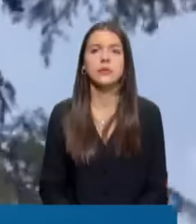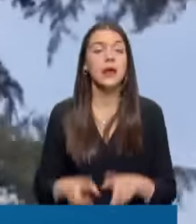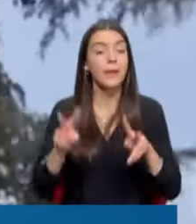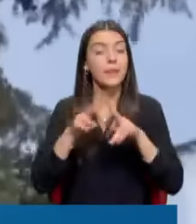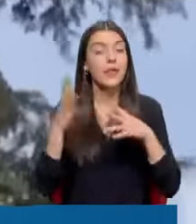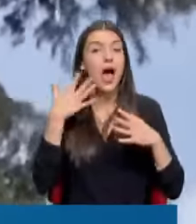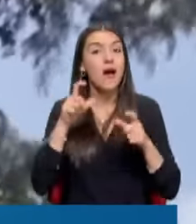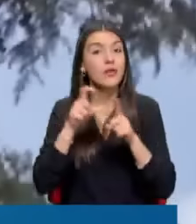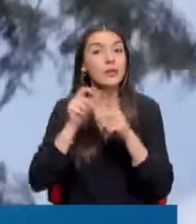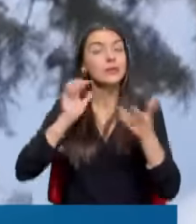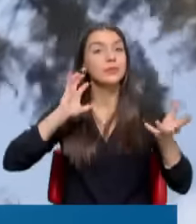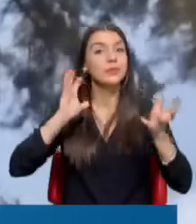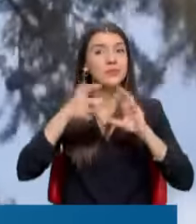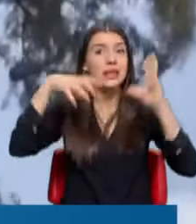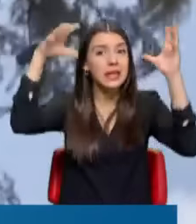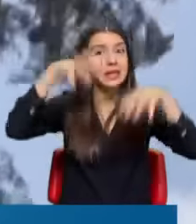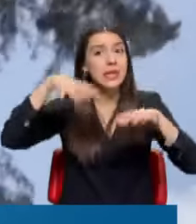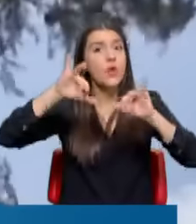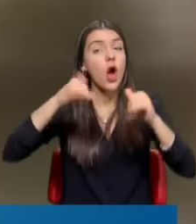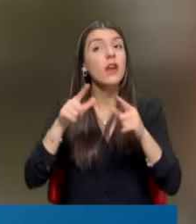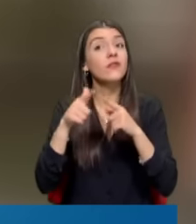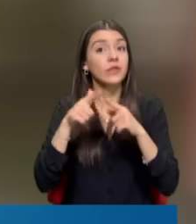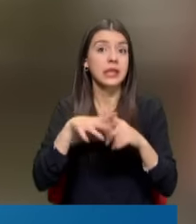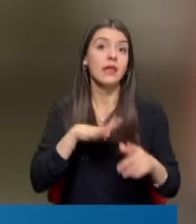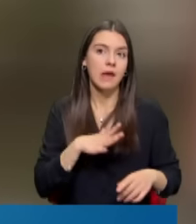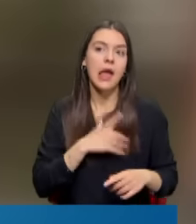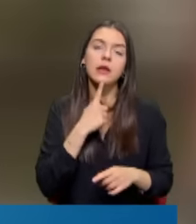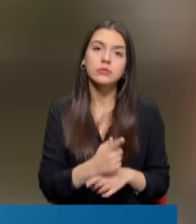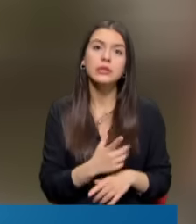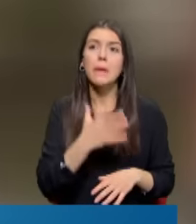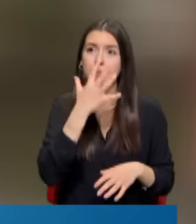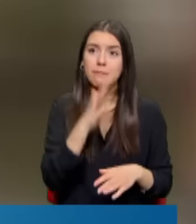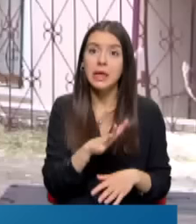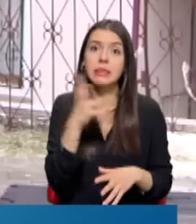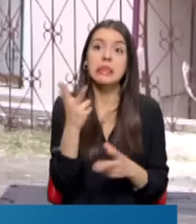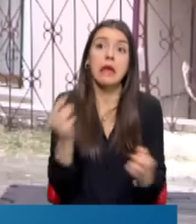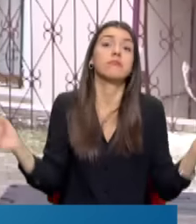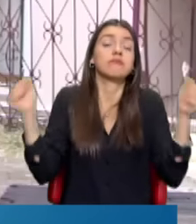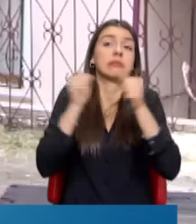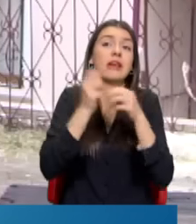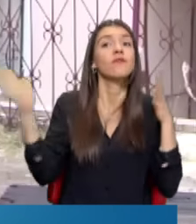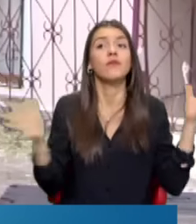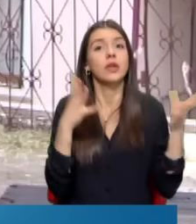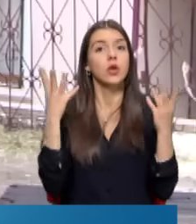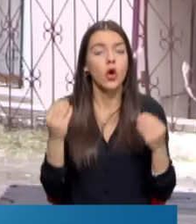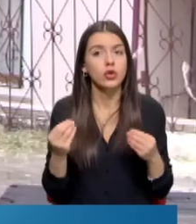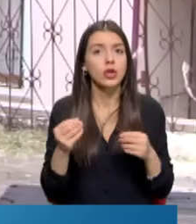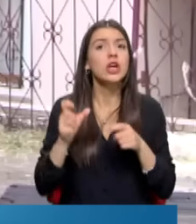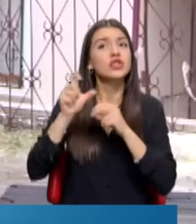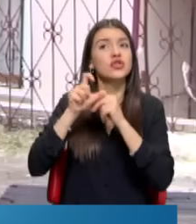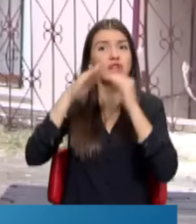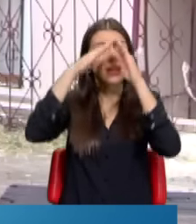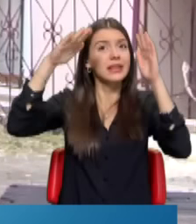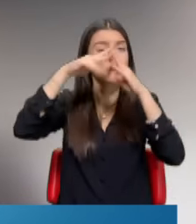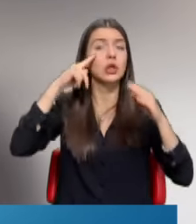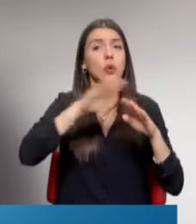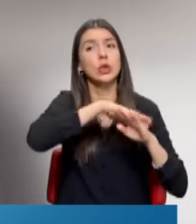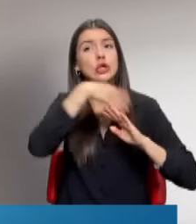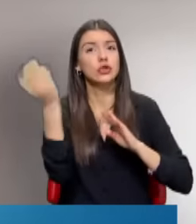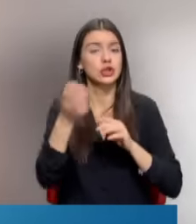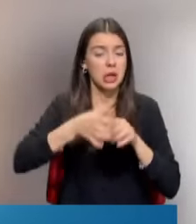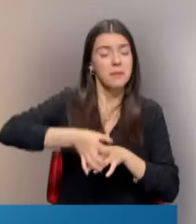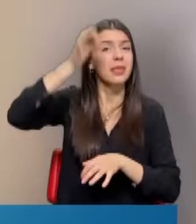Meteoroloji sağanak ve fırtına uyarısı yapmıştı. Beklenenden kuvvetli esti rüzgar. Çatılar uçtu. Minareler, ağaçlar, direkler